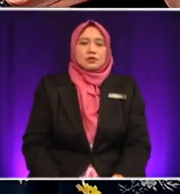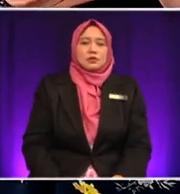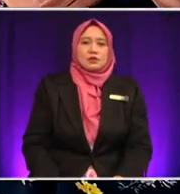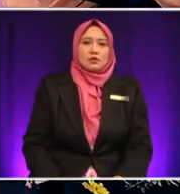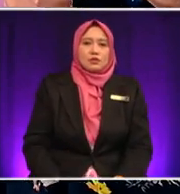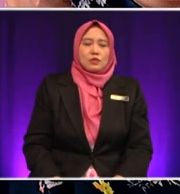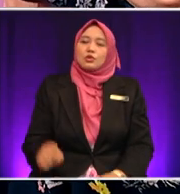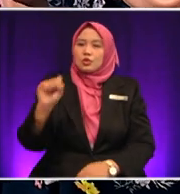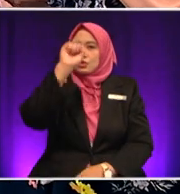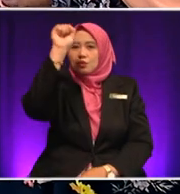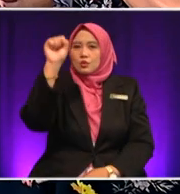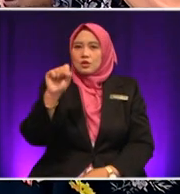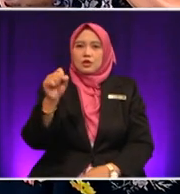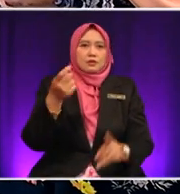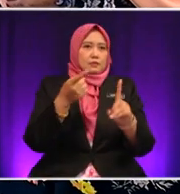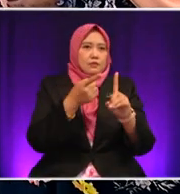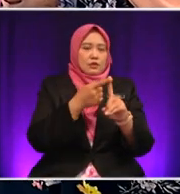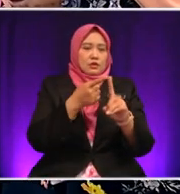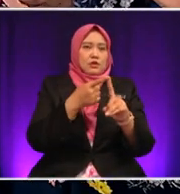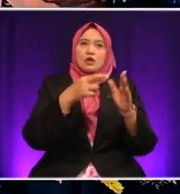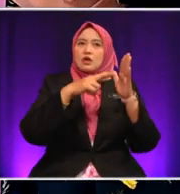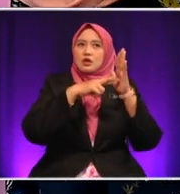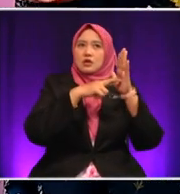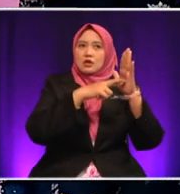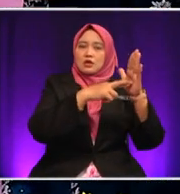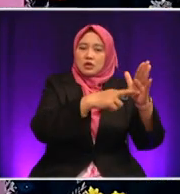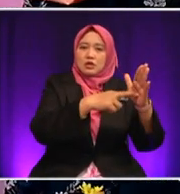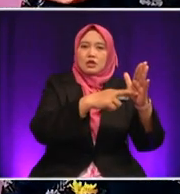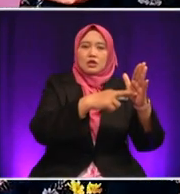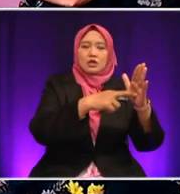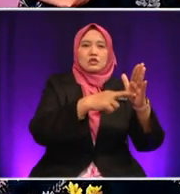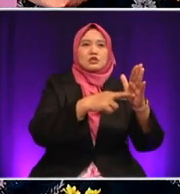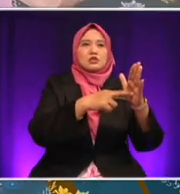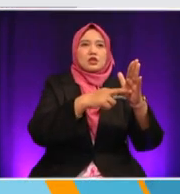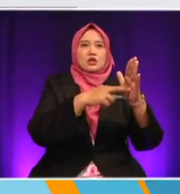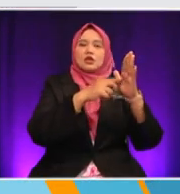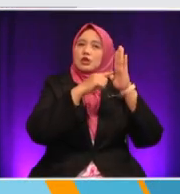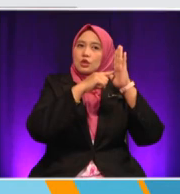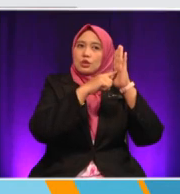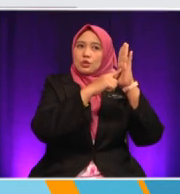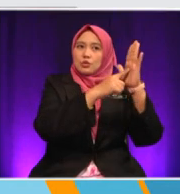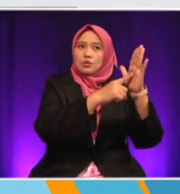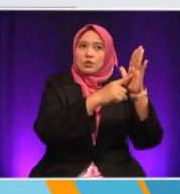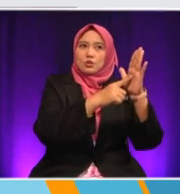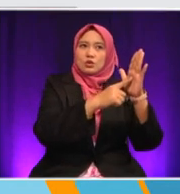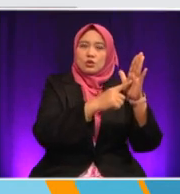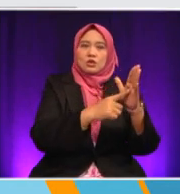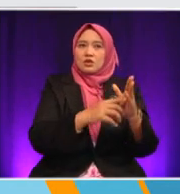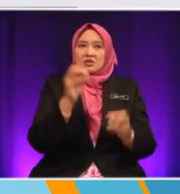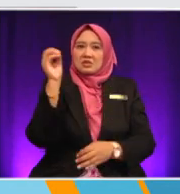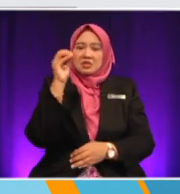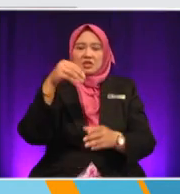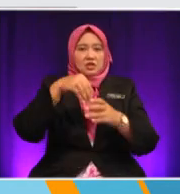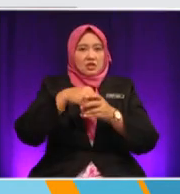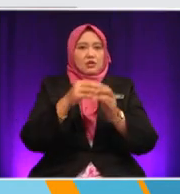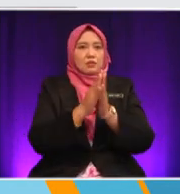yang pertama yaitu Raja menunjukkan nah tengok agak-agak rajah nih raja nih memang tak di dalam buku teks